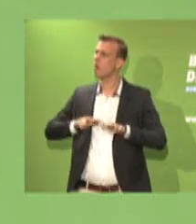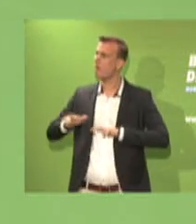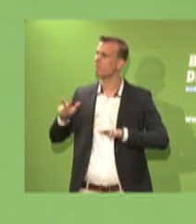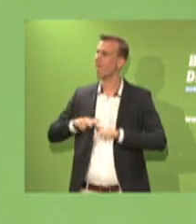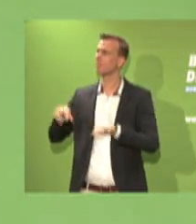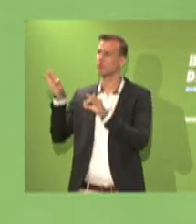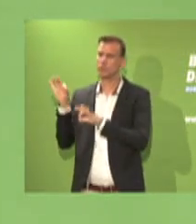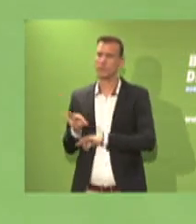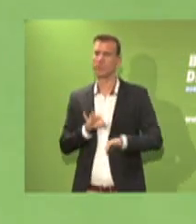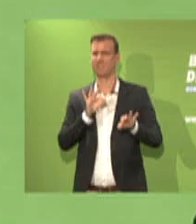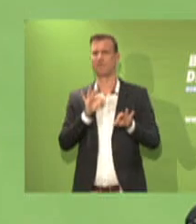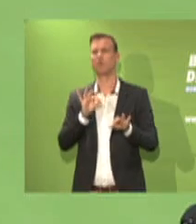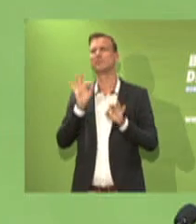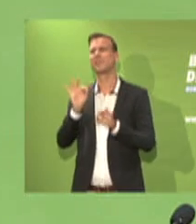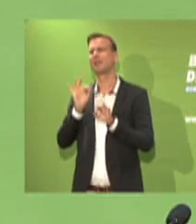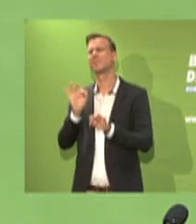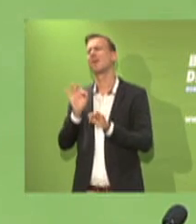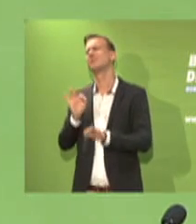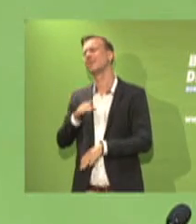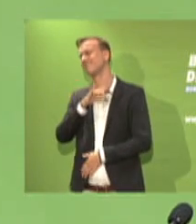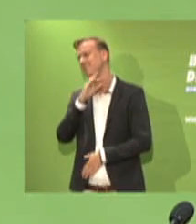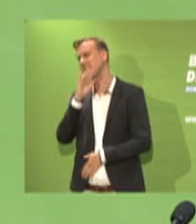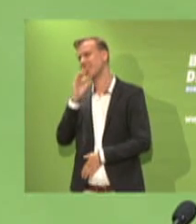und Durchführung sehr, sehr viel